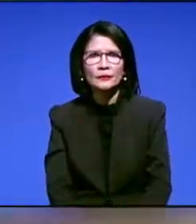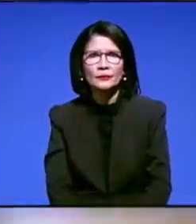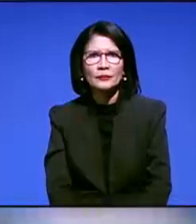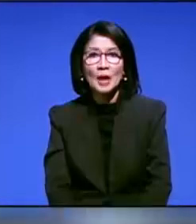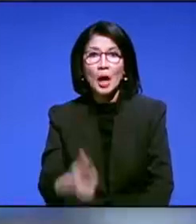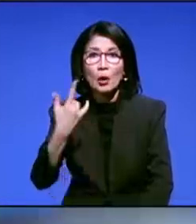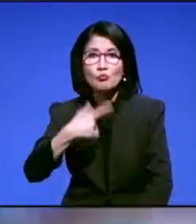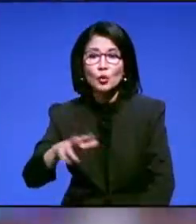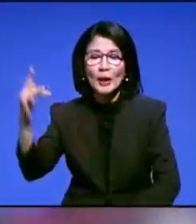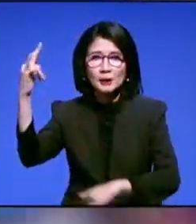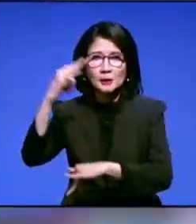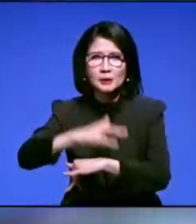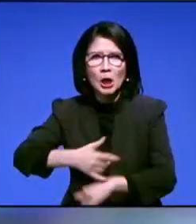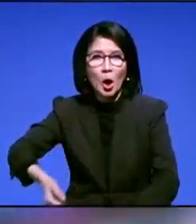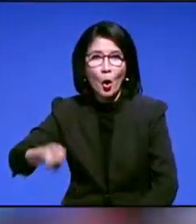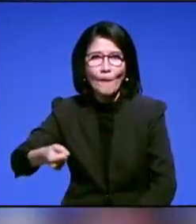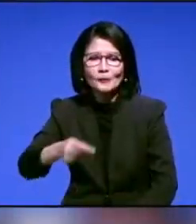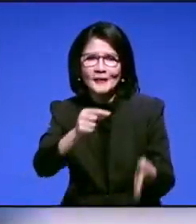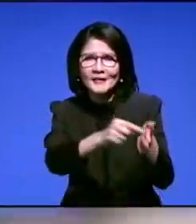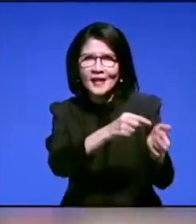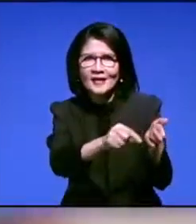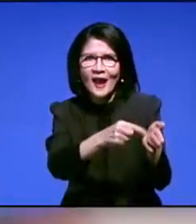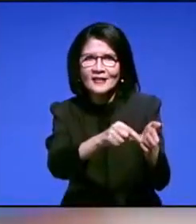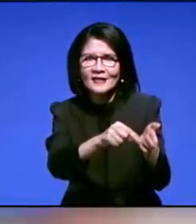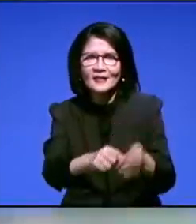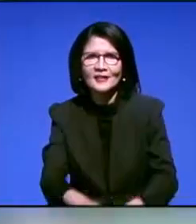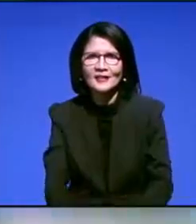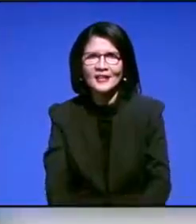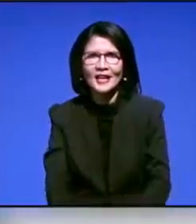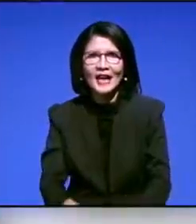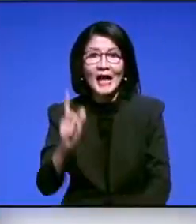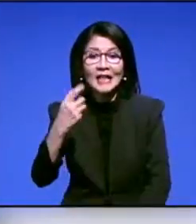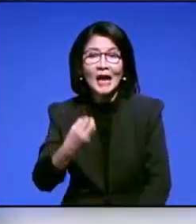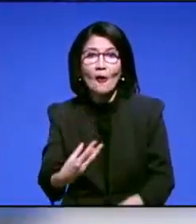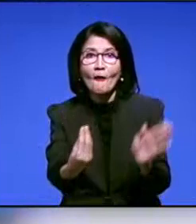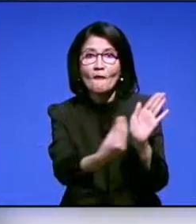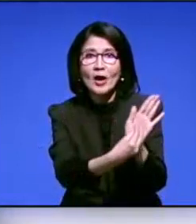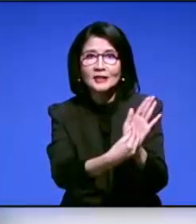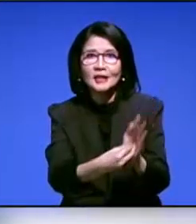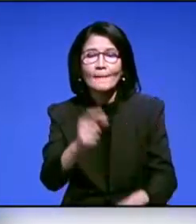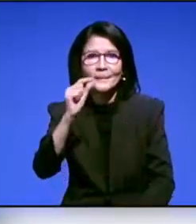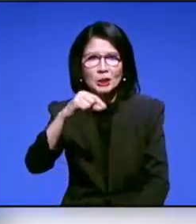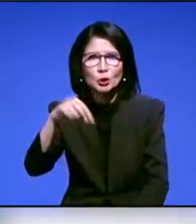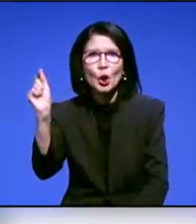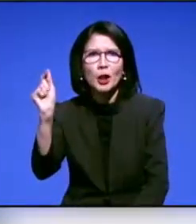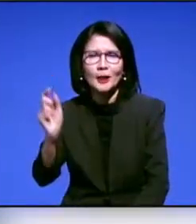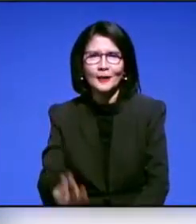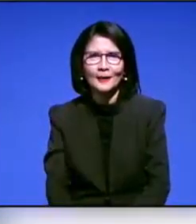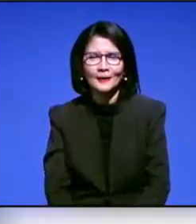Sejak landing, koper ini memang sudah ditandai oleh petugas X-ray. Dan ternyata benar dugaan